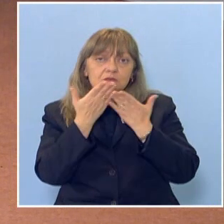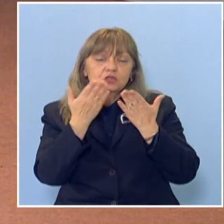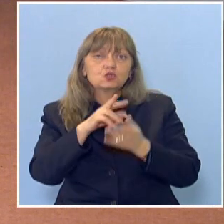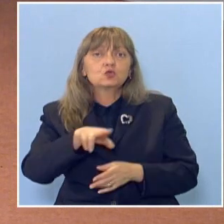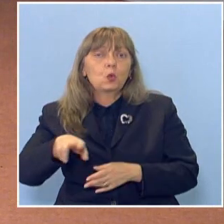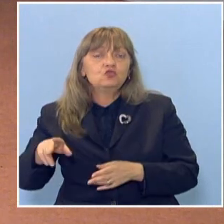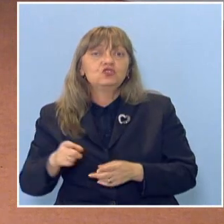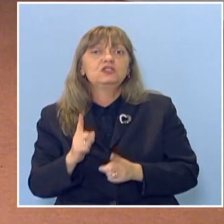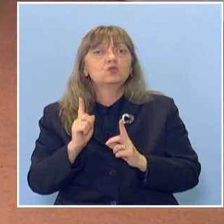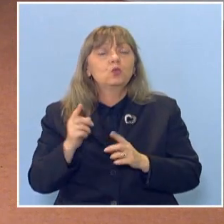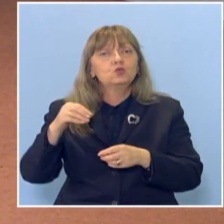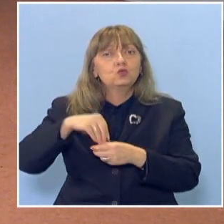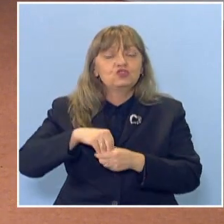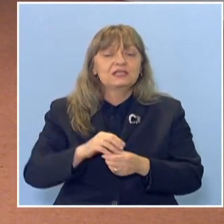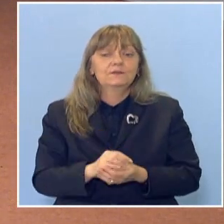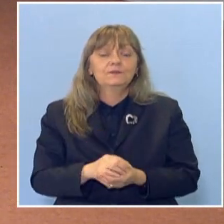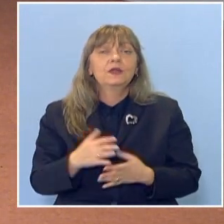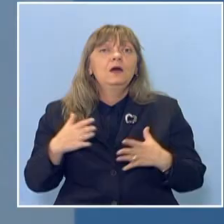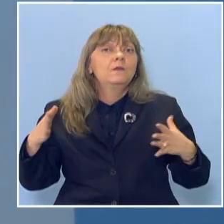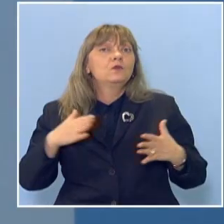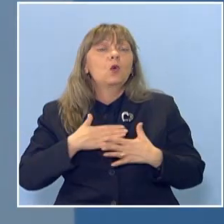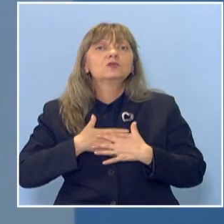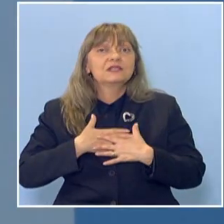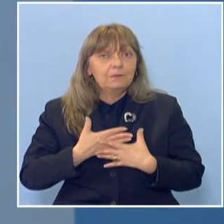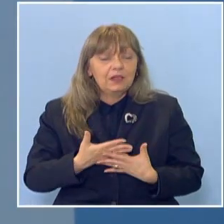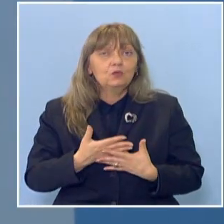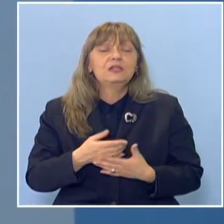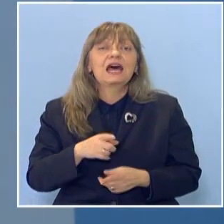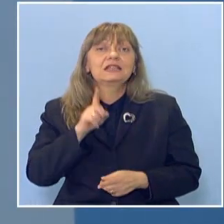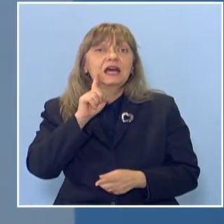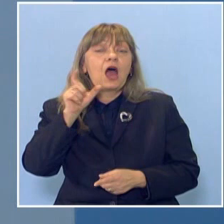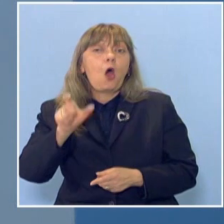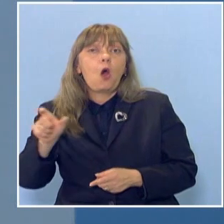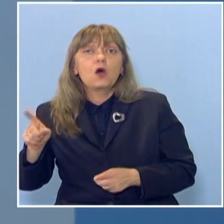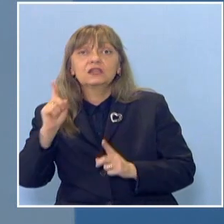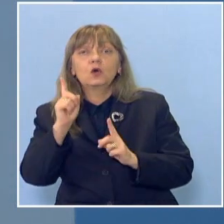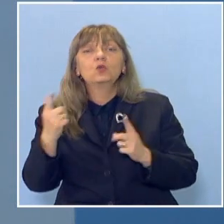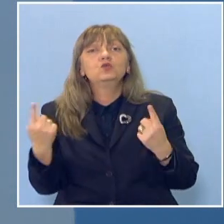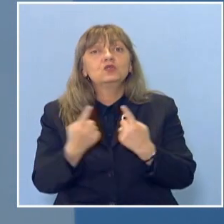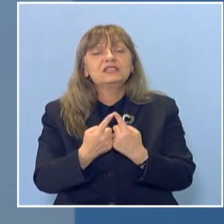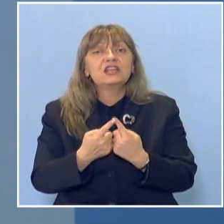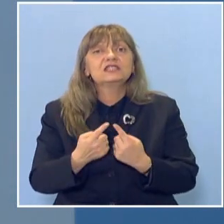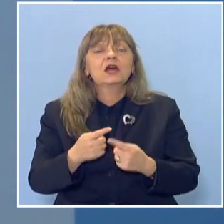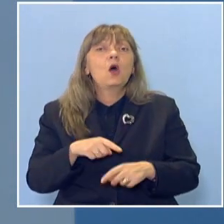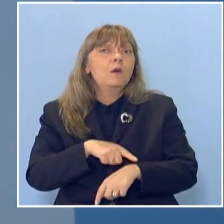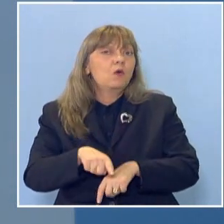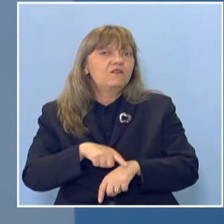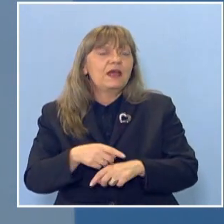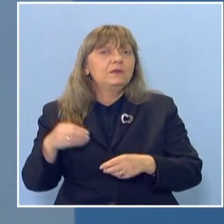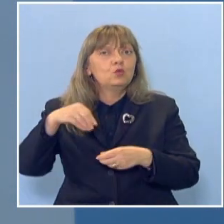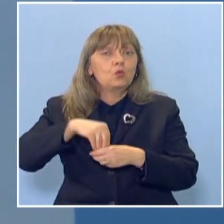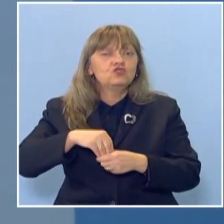участвали. Изключително съм благодарна за хората, които срещнах по време на участието си в конкурса, защото това